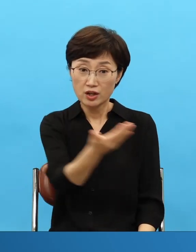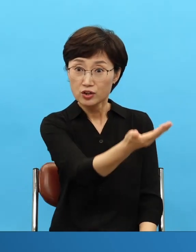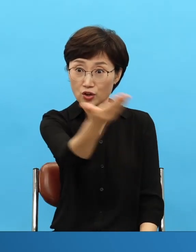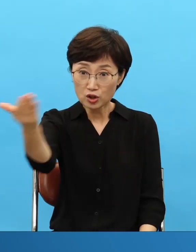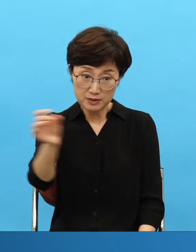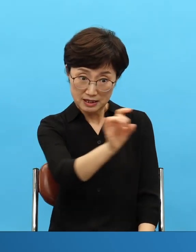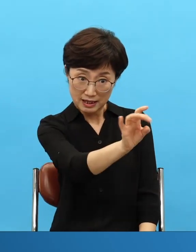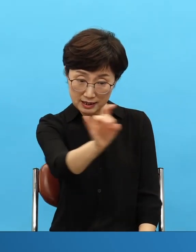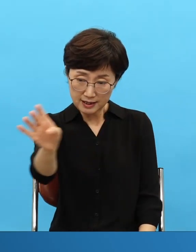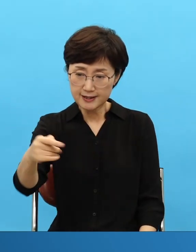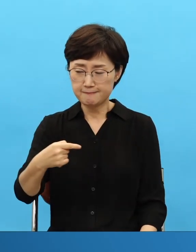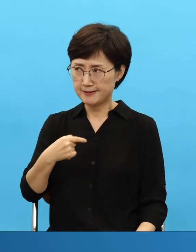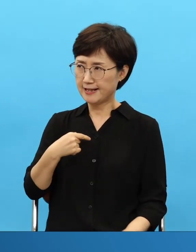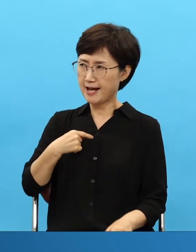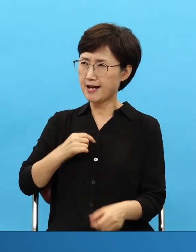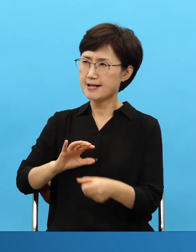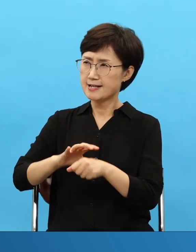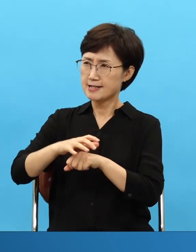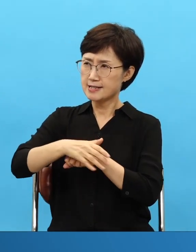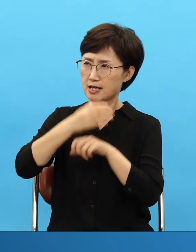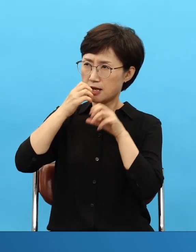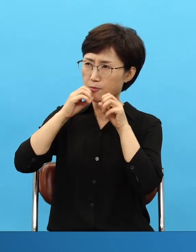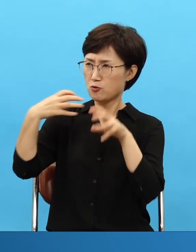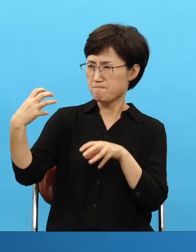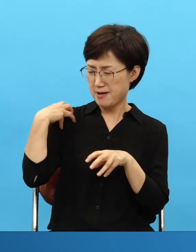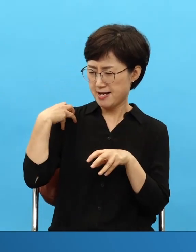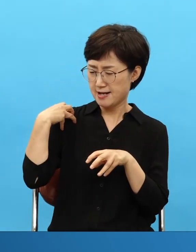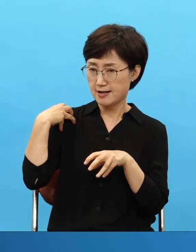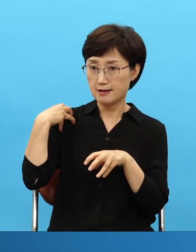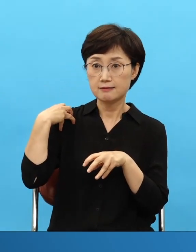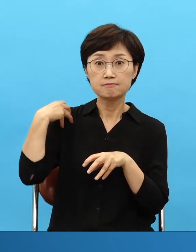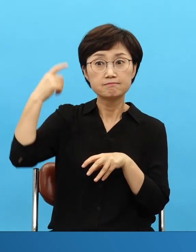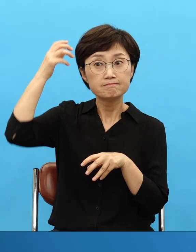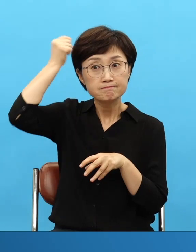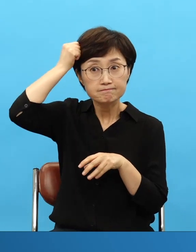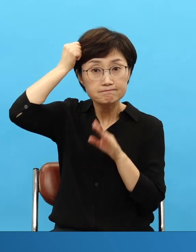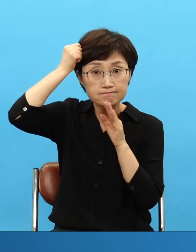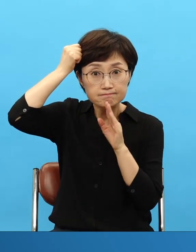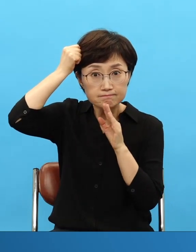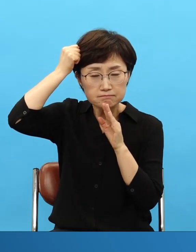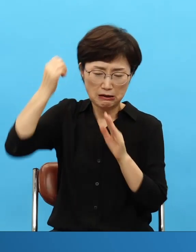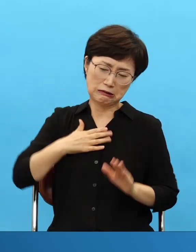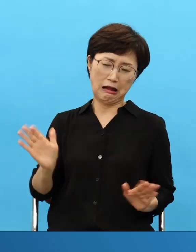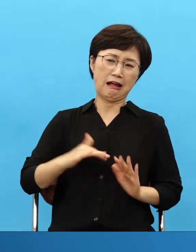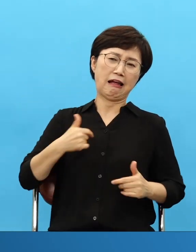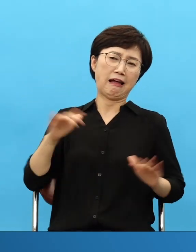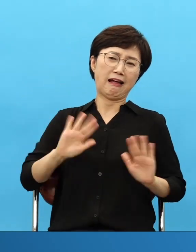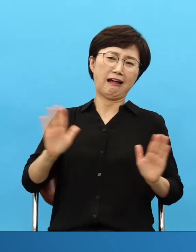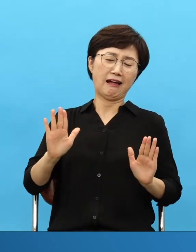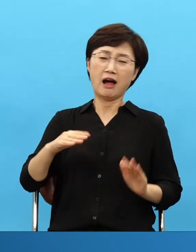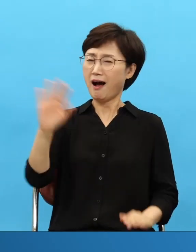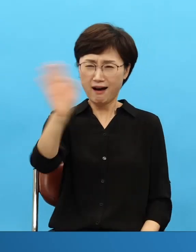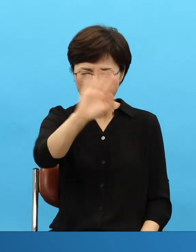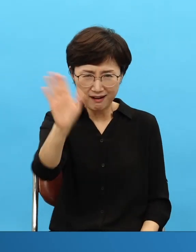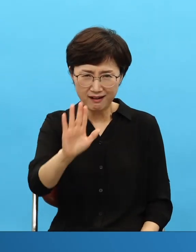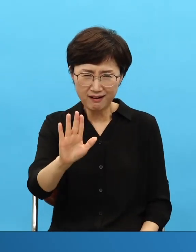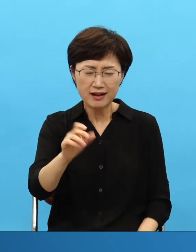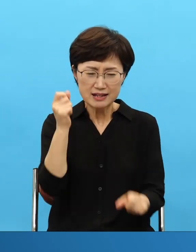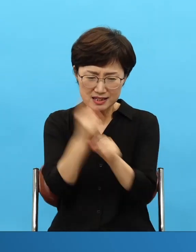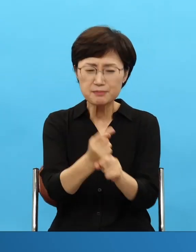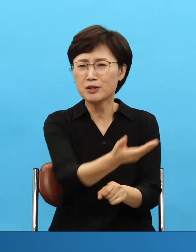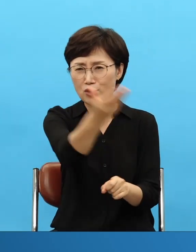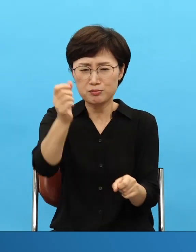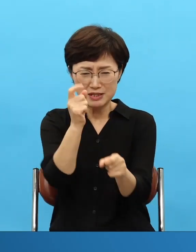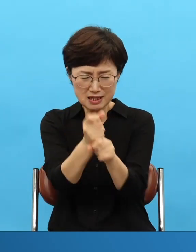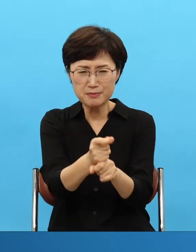what anyone 그렇죠? says, you are the main figures of world 여러분이 evangelization. 아니라고 해도 맞습니다. Even if you refute it, it's 그래서 still a fact.